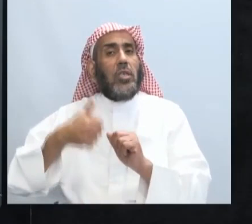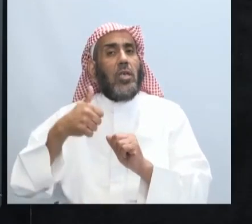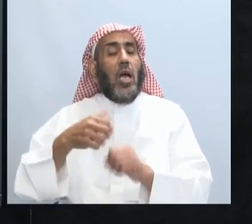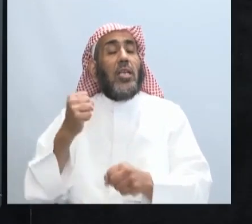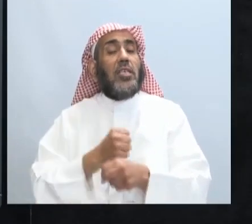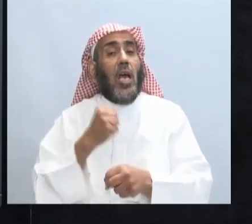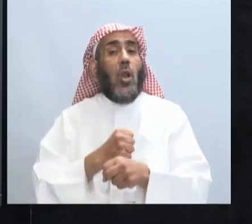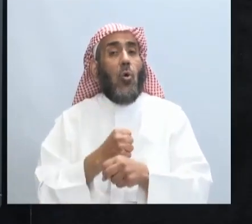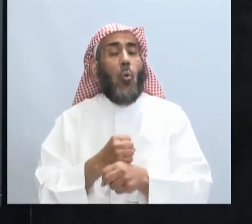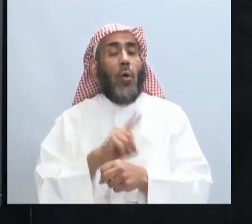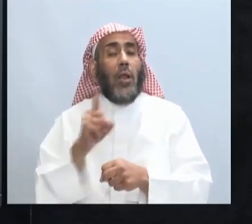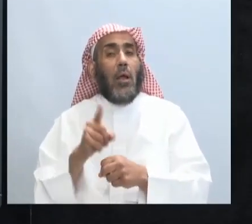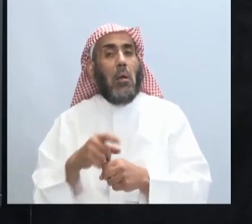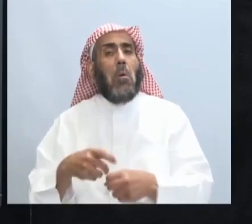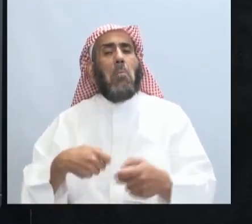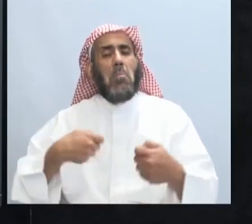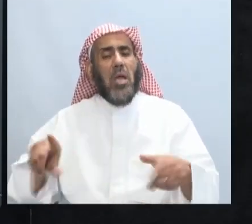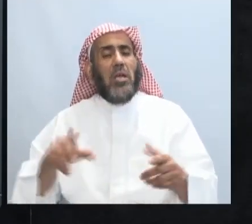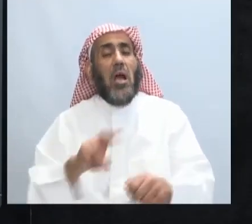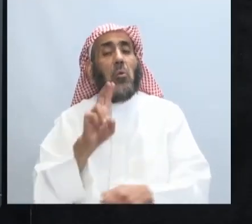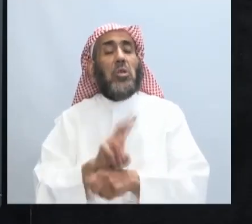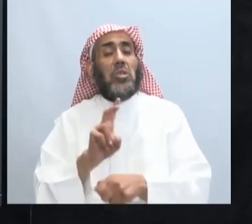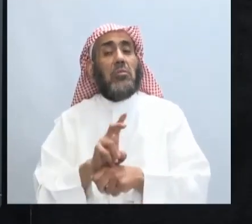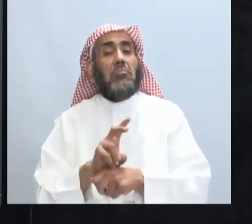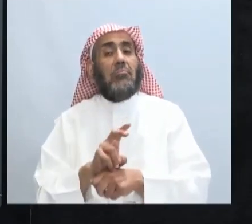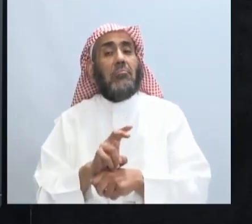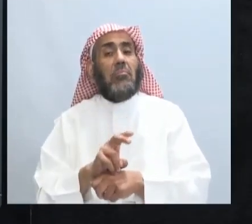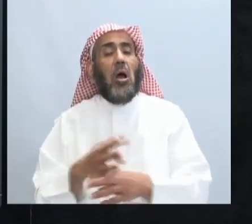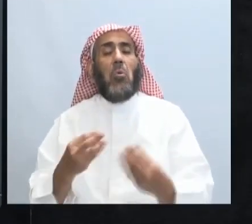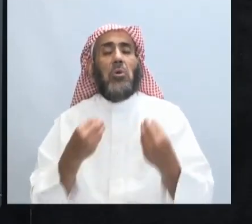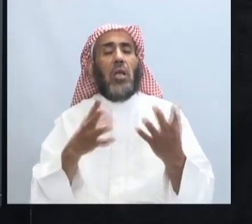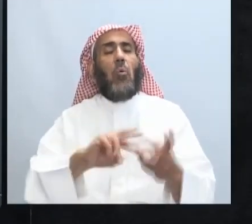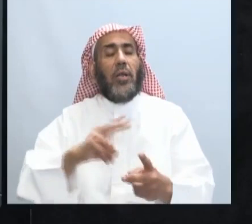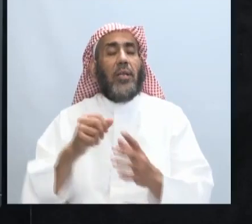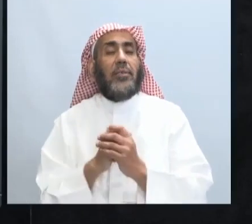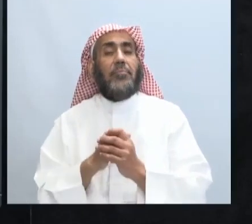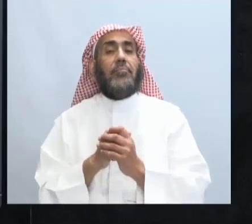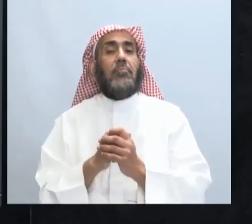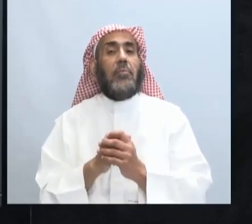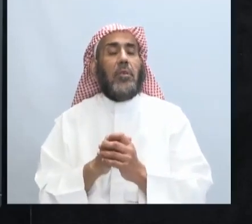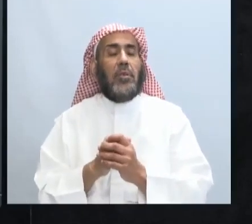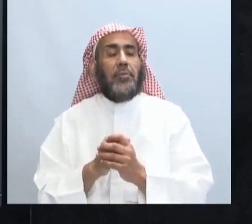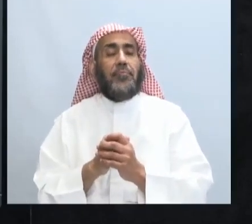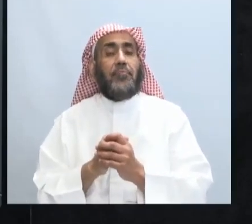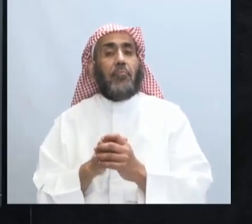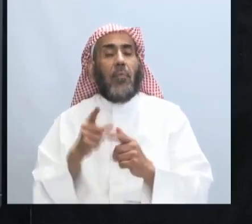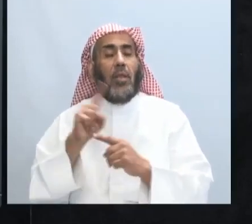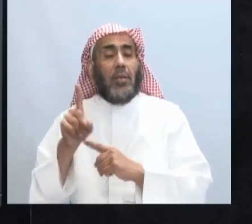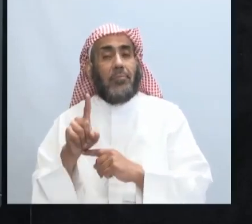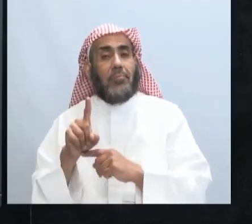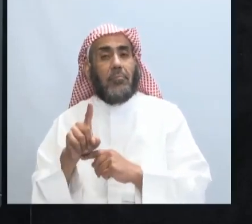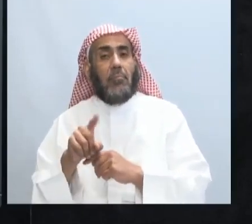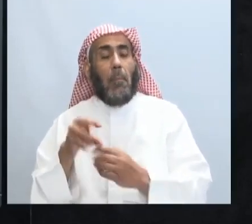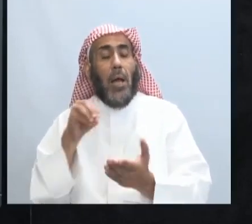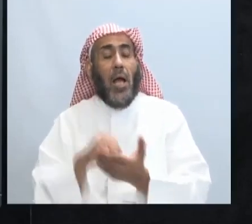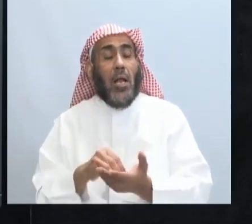يستغله وذلك ببيعه او تاج جيره او اهدائه او غير ذلك فاننا الان ذكرنا